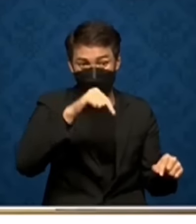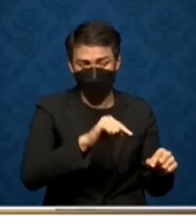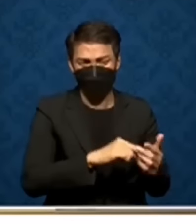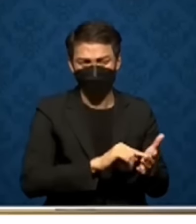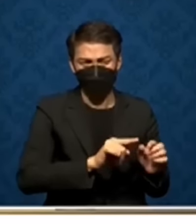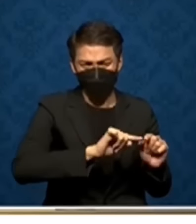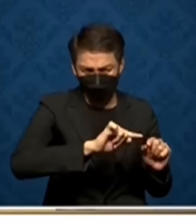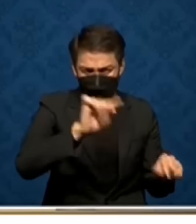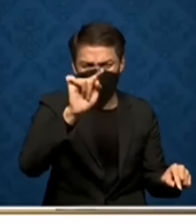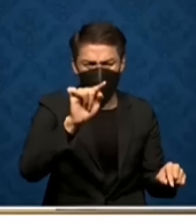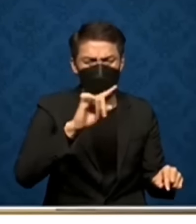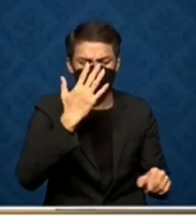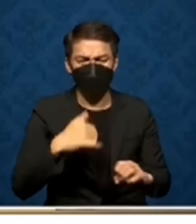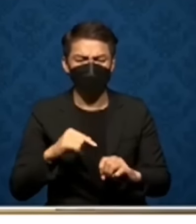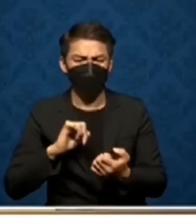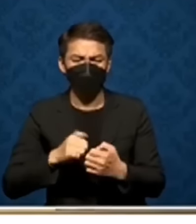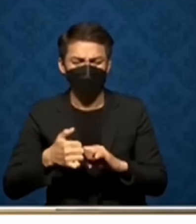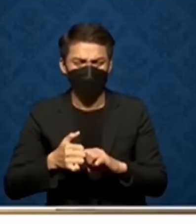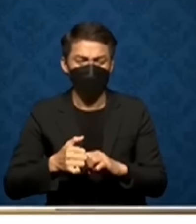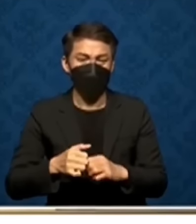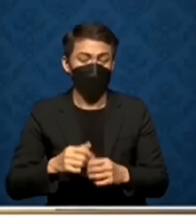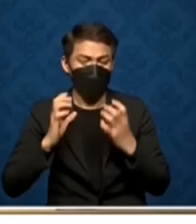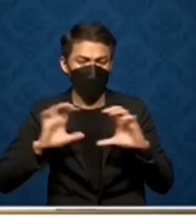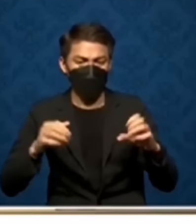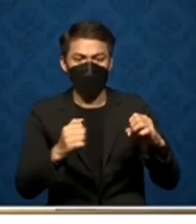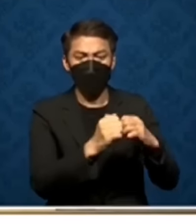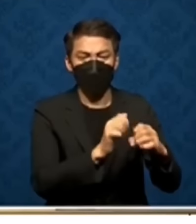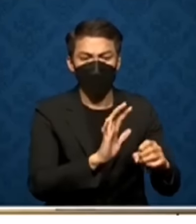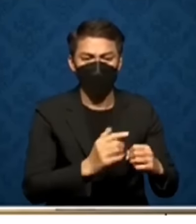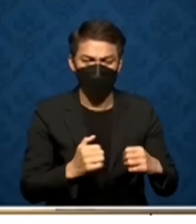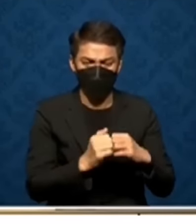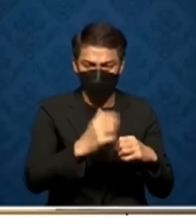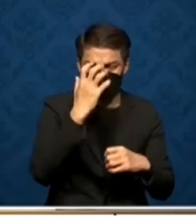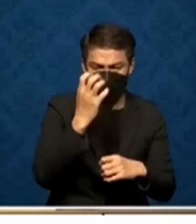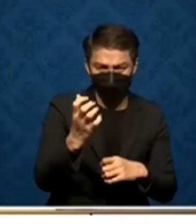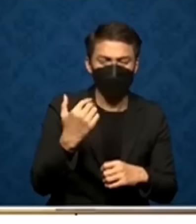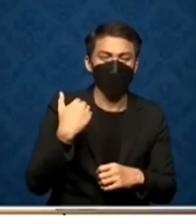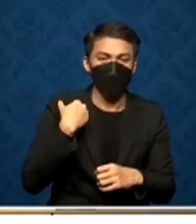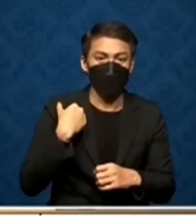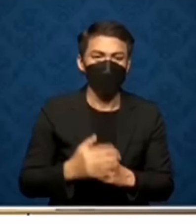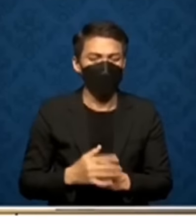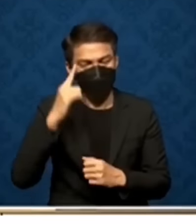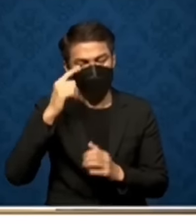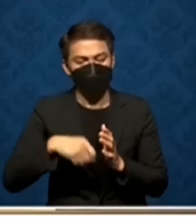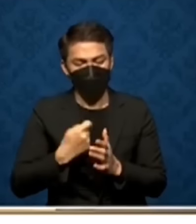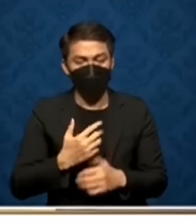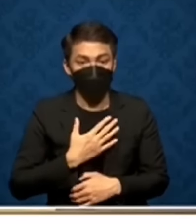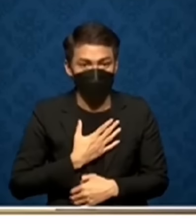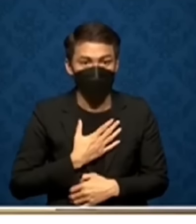230% เพราะรัฐบาลไม่เข้าไปยุ่งกับเขาพอจะเข้าไปยุ่งเขาก็ยังโกรธอันนี้อาจจะเป็นเหตุผลของผม